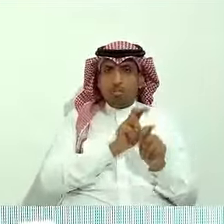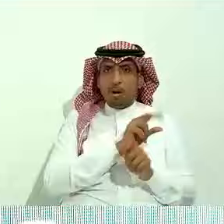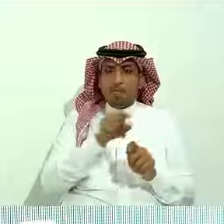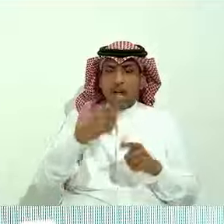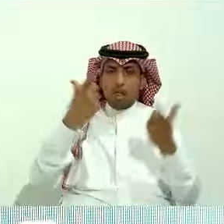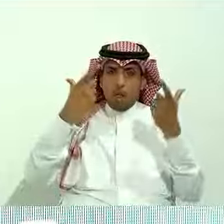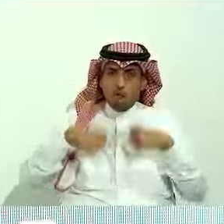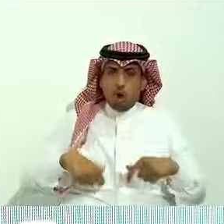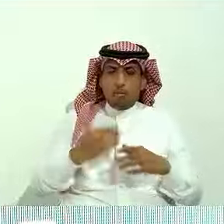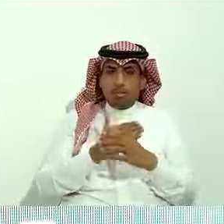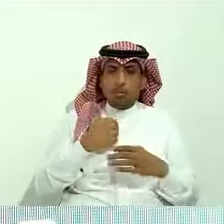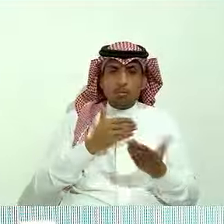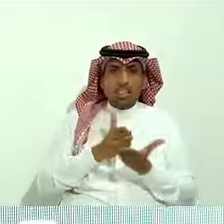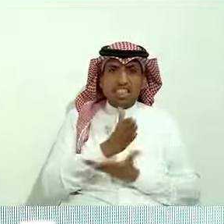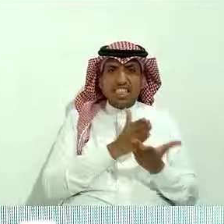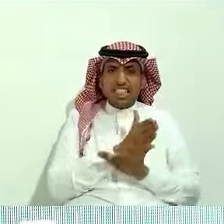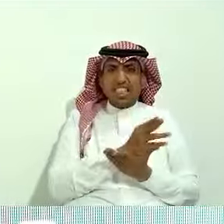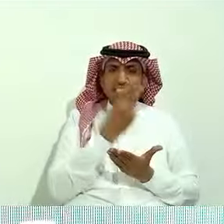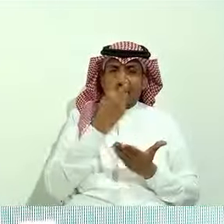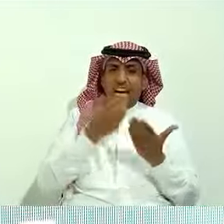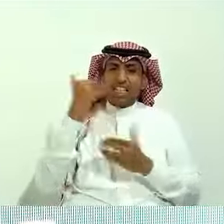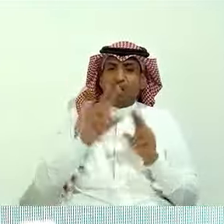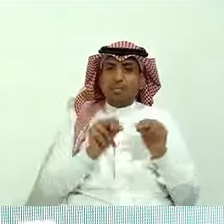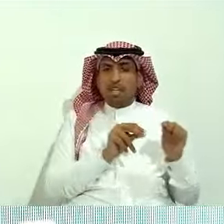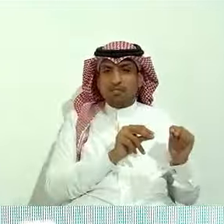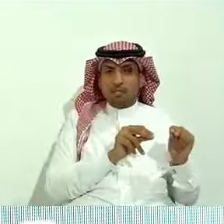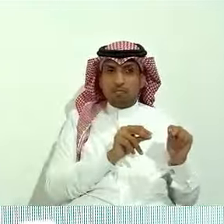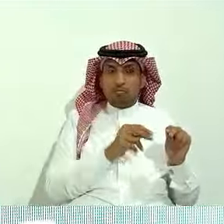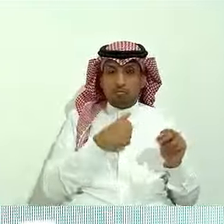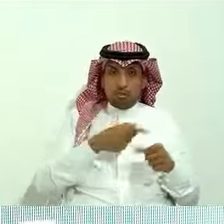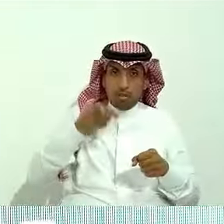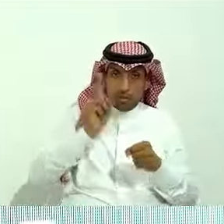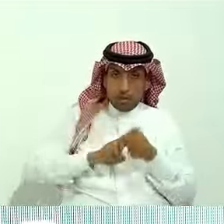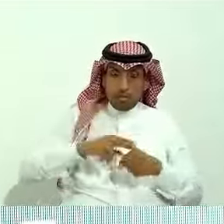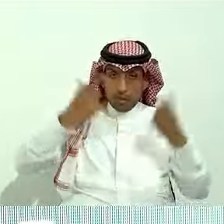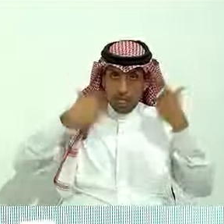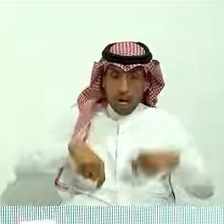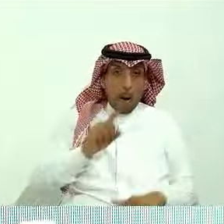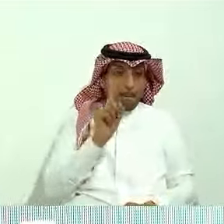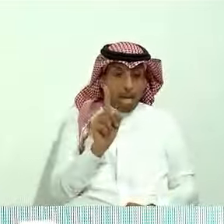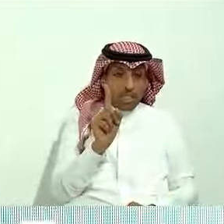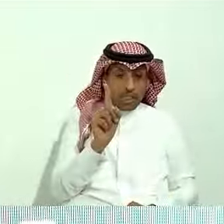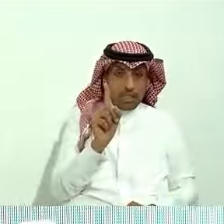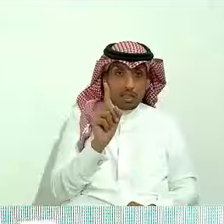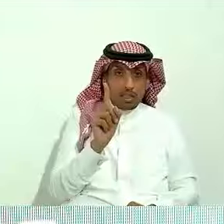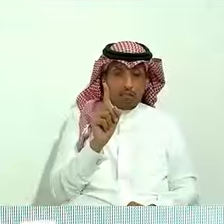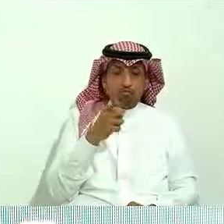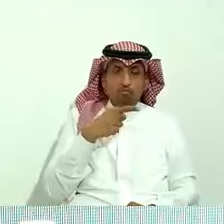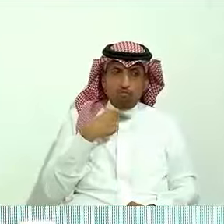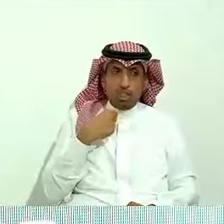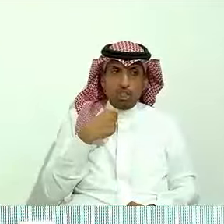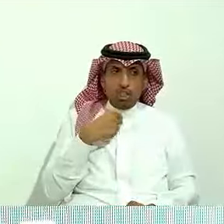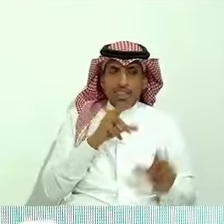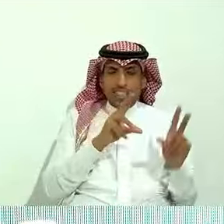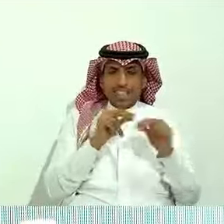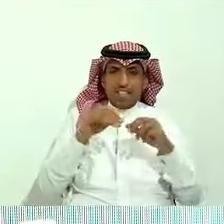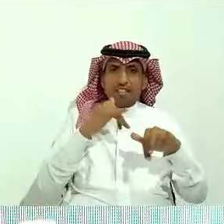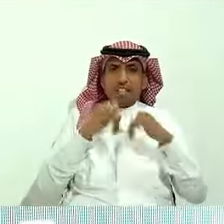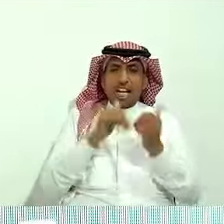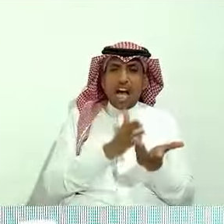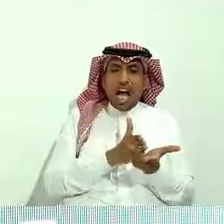الأزياء، من خطوط الأزياء التقليدية؟ إحنا ما حنرجع نلبس نفس الأزياء، ولكن يكون عندنا خطنا